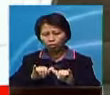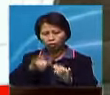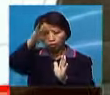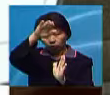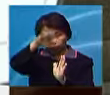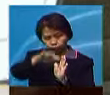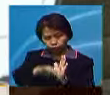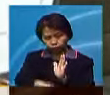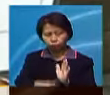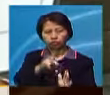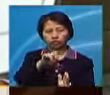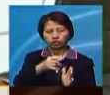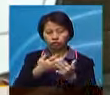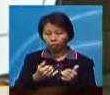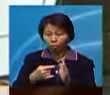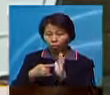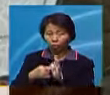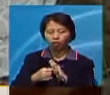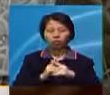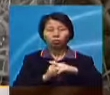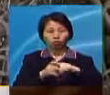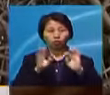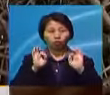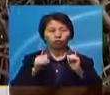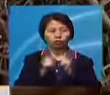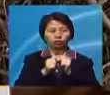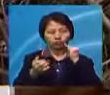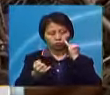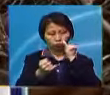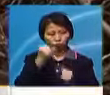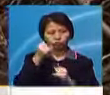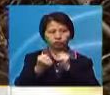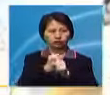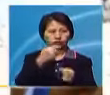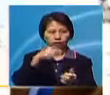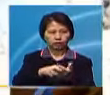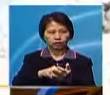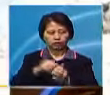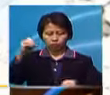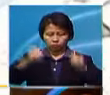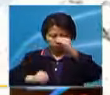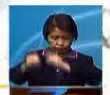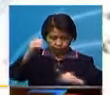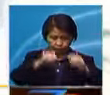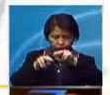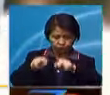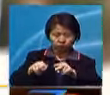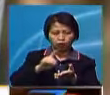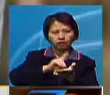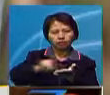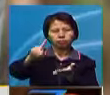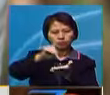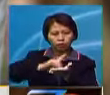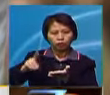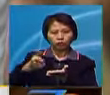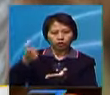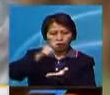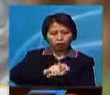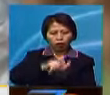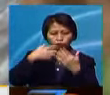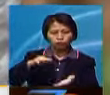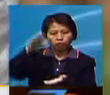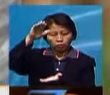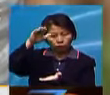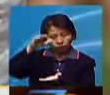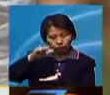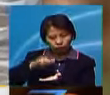penurunan kes yang semakin menunjukkan kesan positif sehingga hujung tahun ini. Pemantauan mendapati kes mingguan yang dilaporkan telah